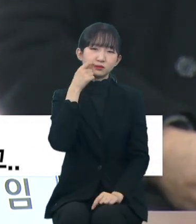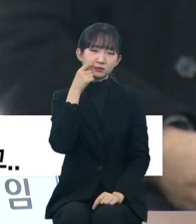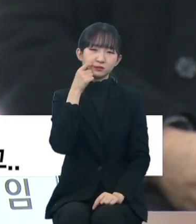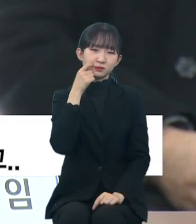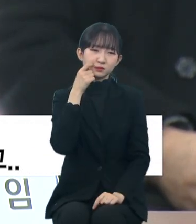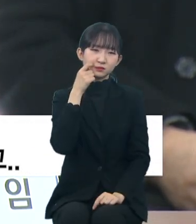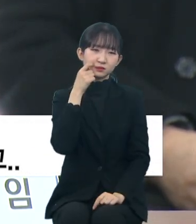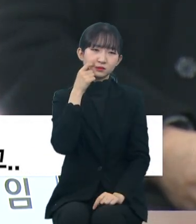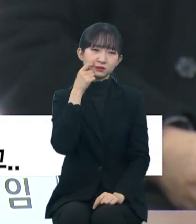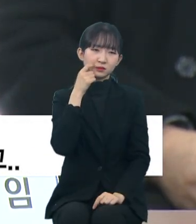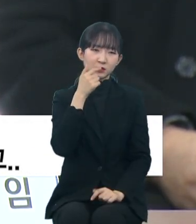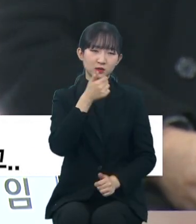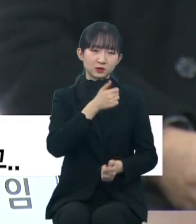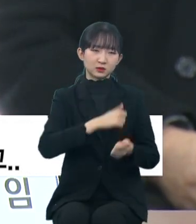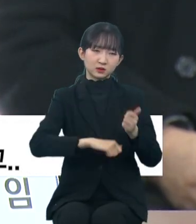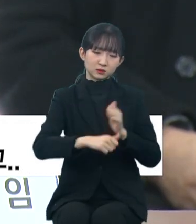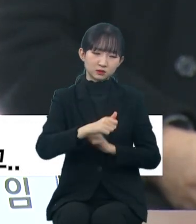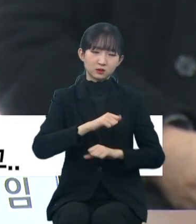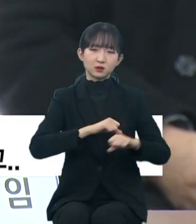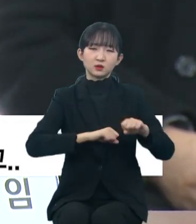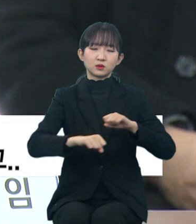봐서 별 모목이 없습니다.